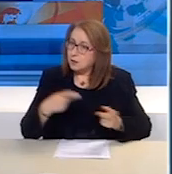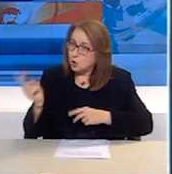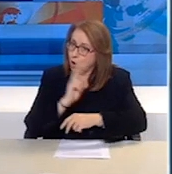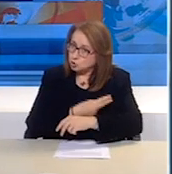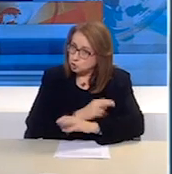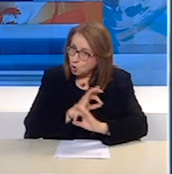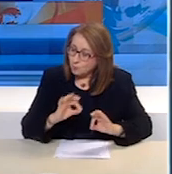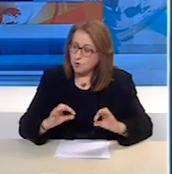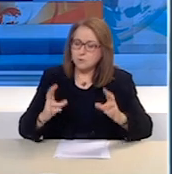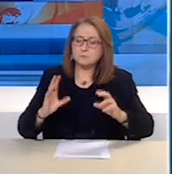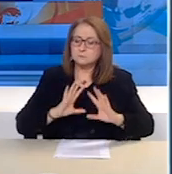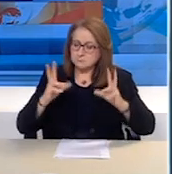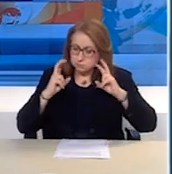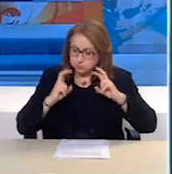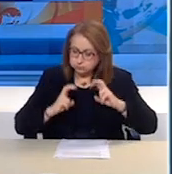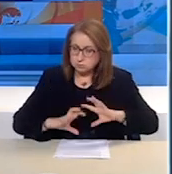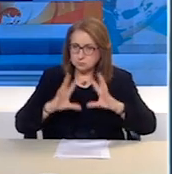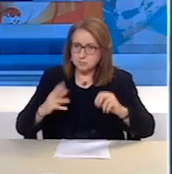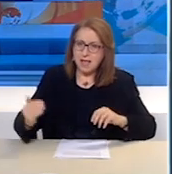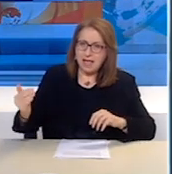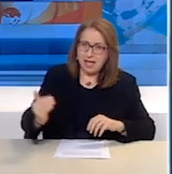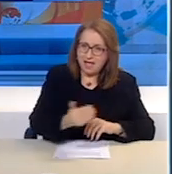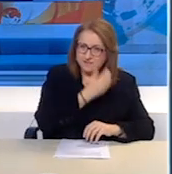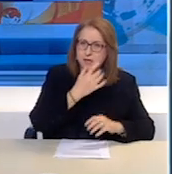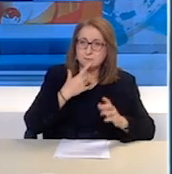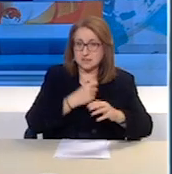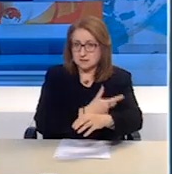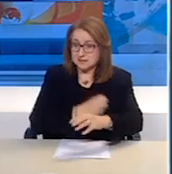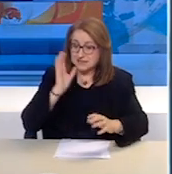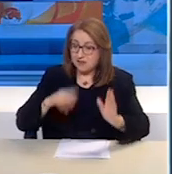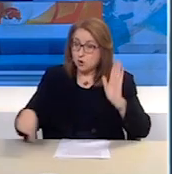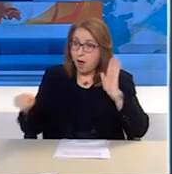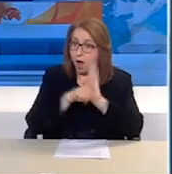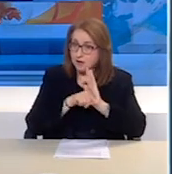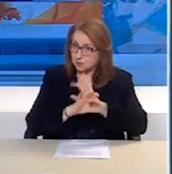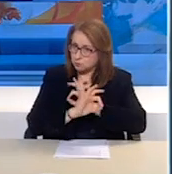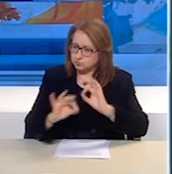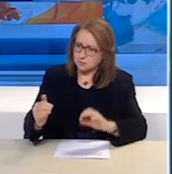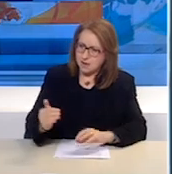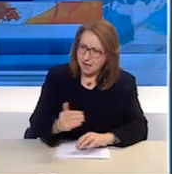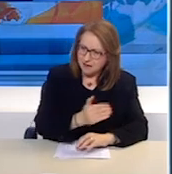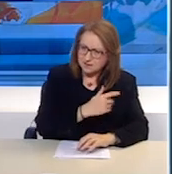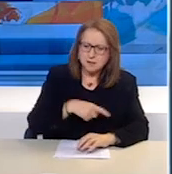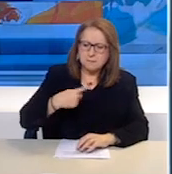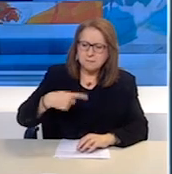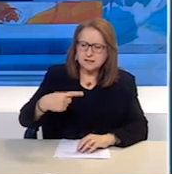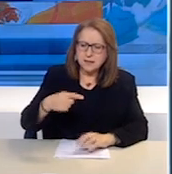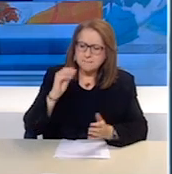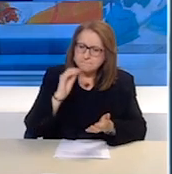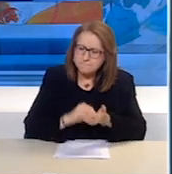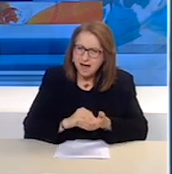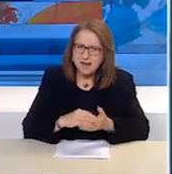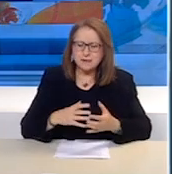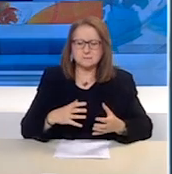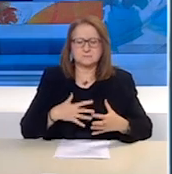της κλινικής με αρνητικό έλεγχο και σε μια υποτροπή κάποιων συμπτωμάτων που έμοιαζαν με τον ιό λίγες μέρες μετά